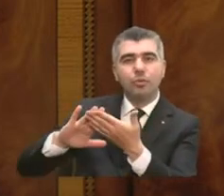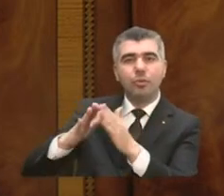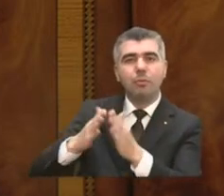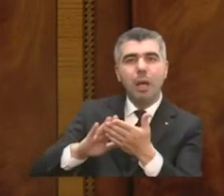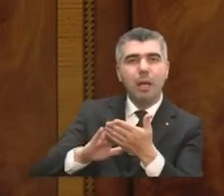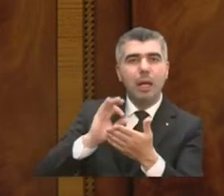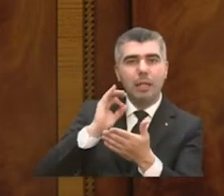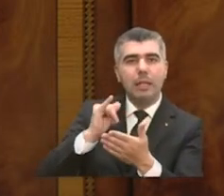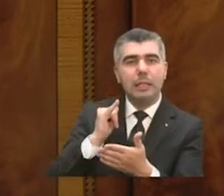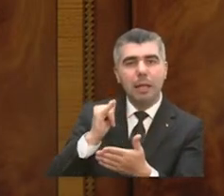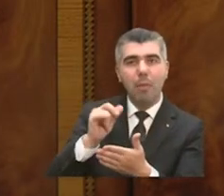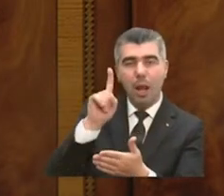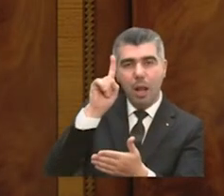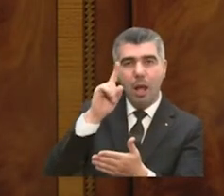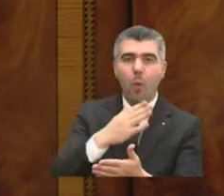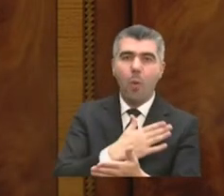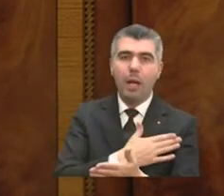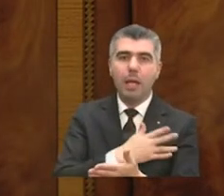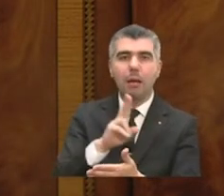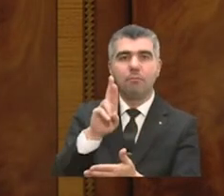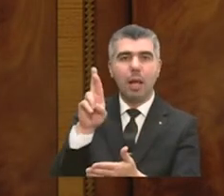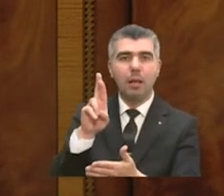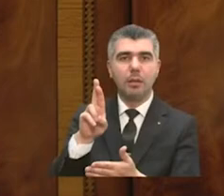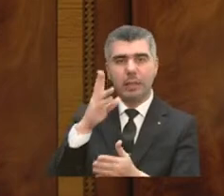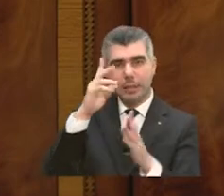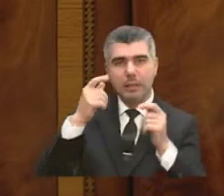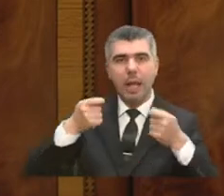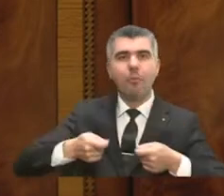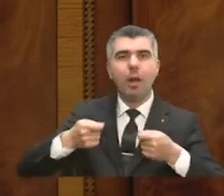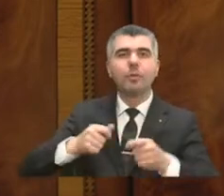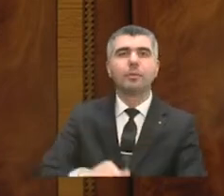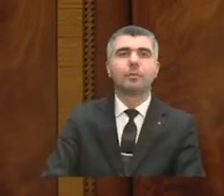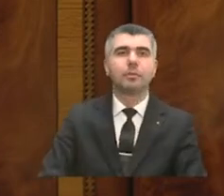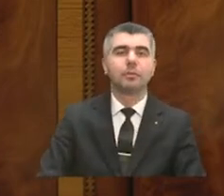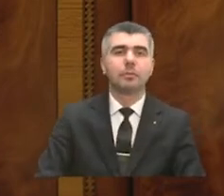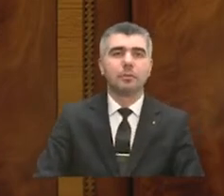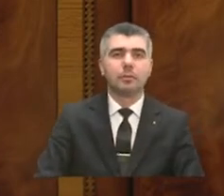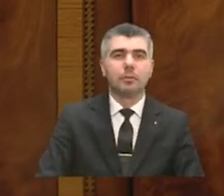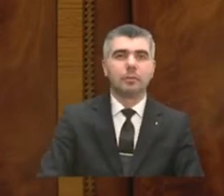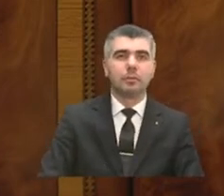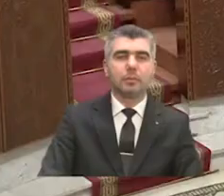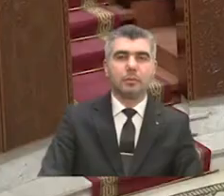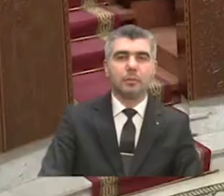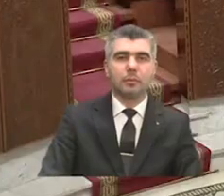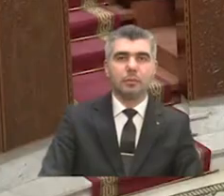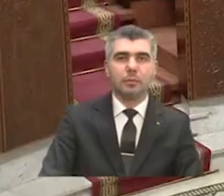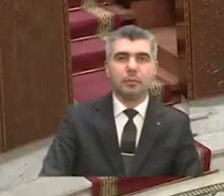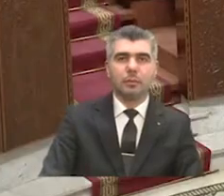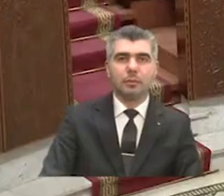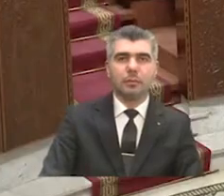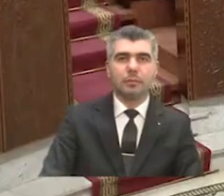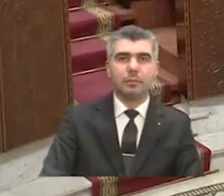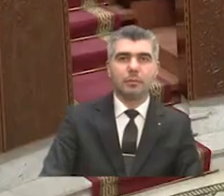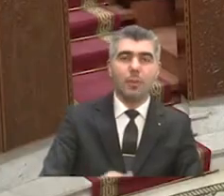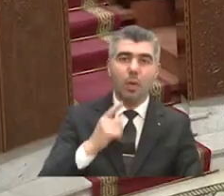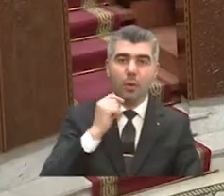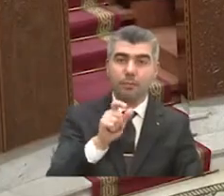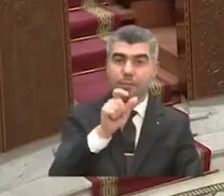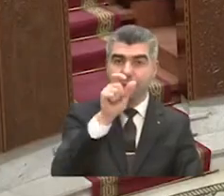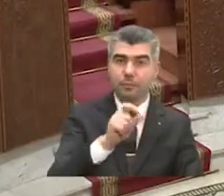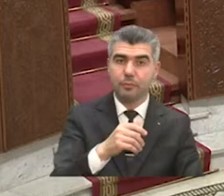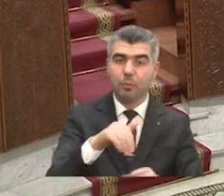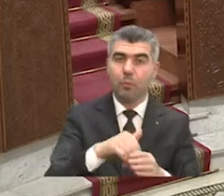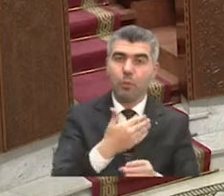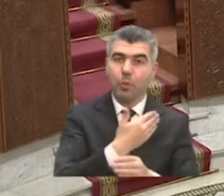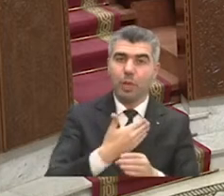la cohésion de toutes les forces vives sous notre slogan « Dieu, la patrie et le